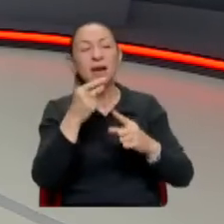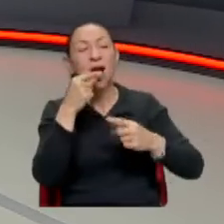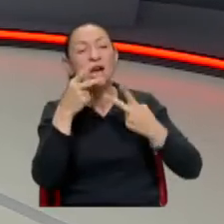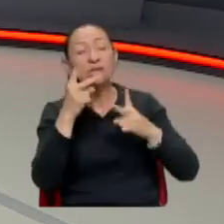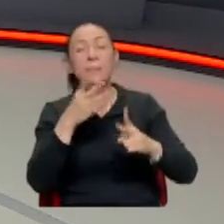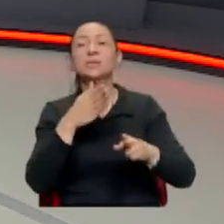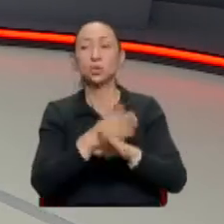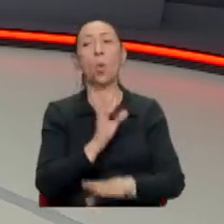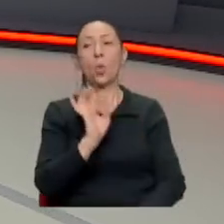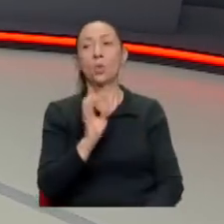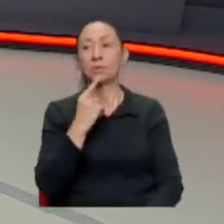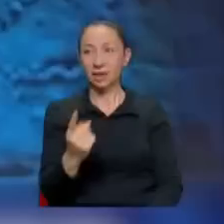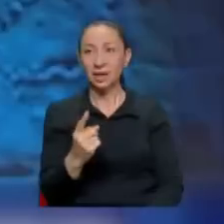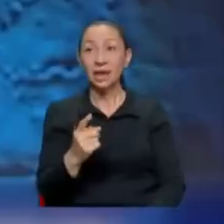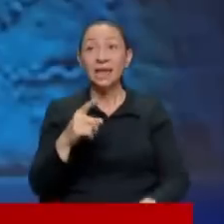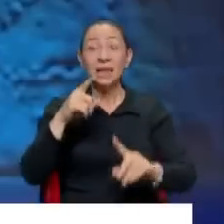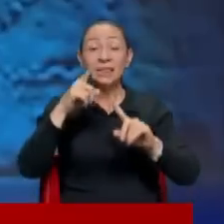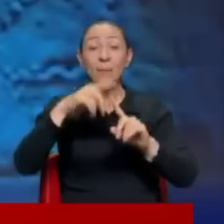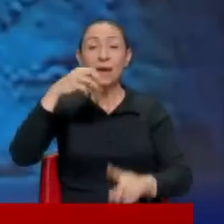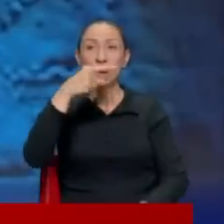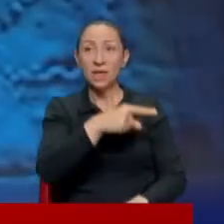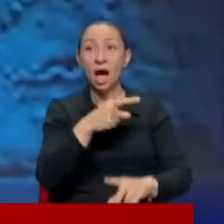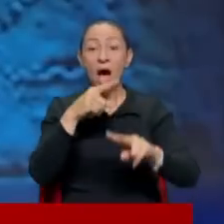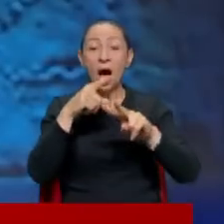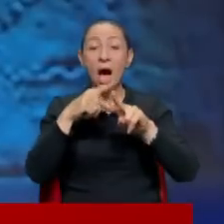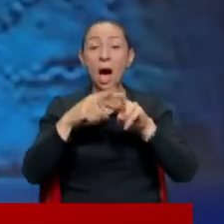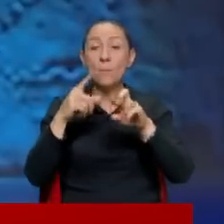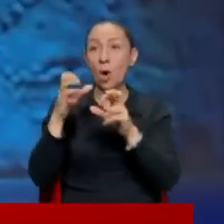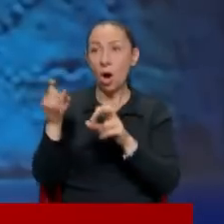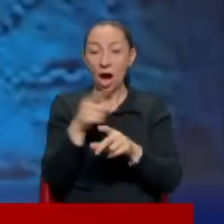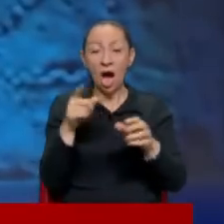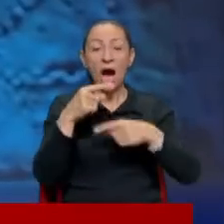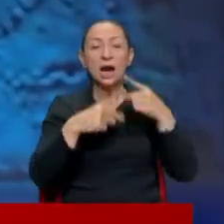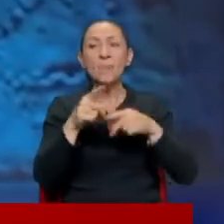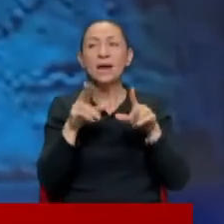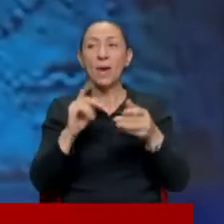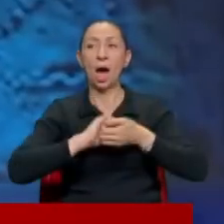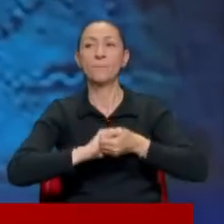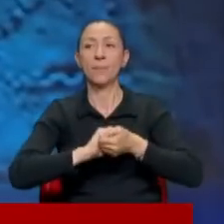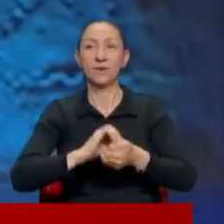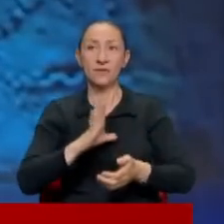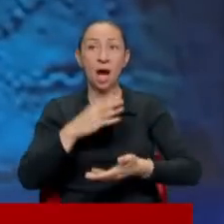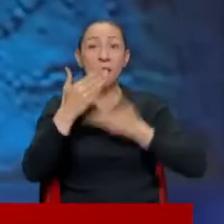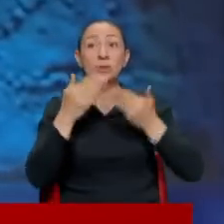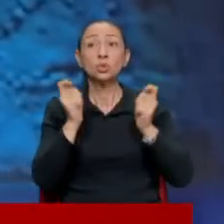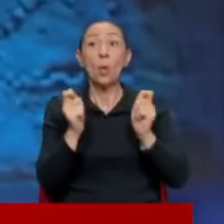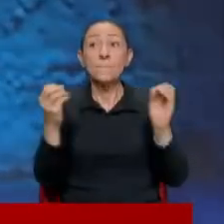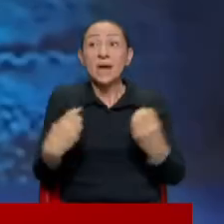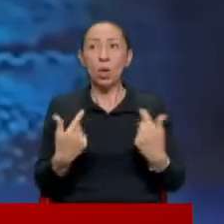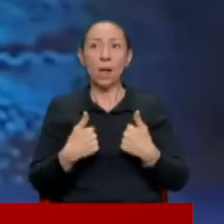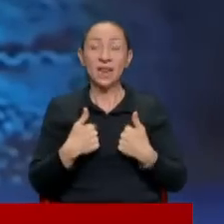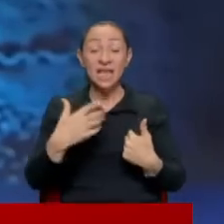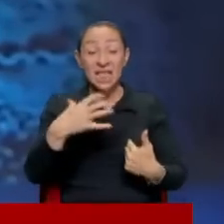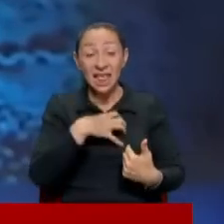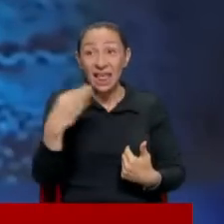doğruladı. Tayyip Bey'le Abdullah Öcalan arasındaki neredeyse akrabalığa varan ahbaplığı anlattırmak zorunda bırakıyorlar beni.